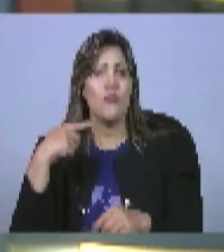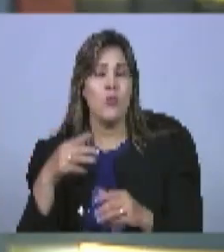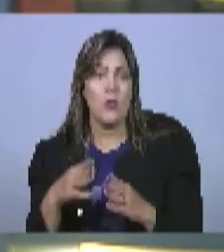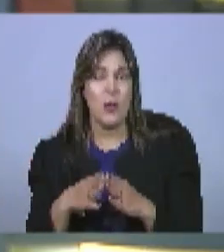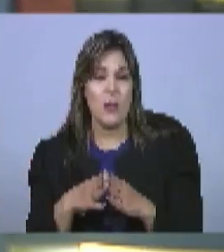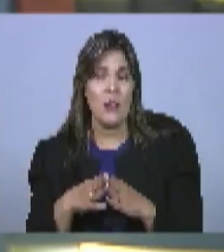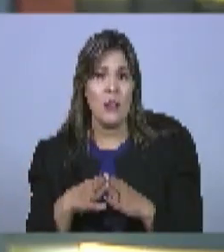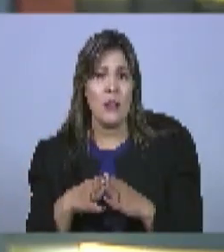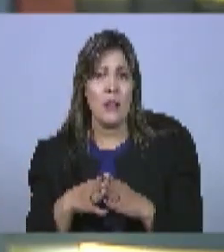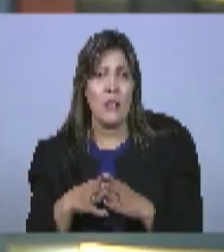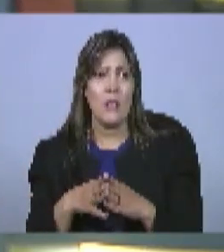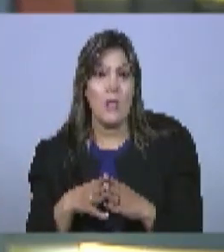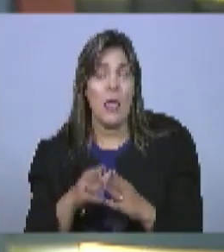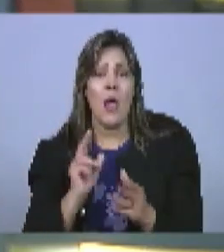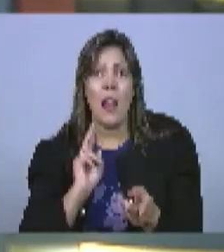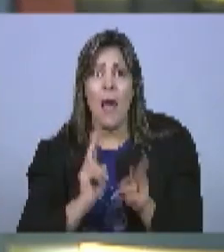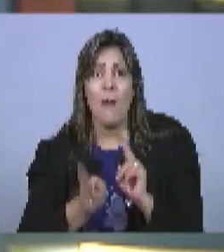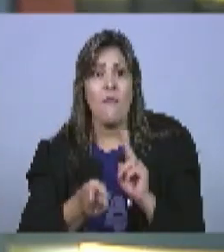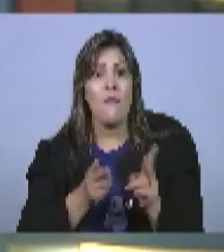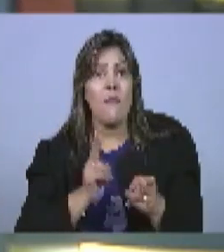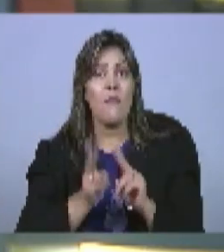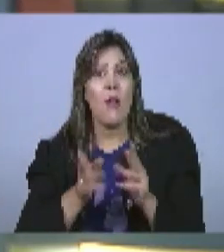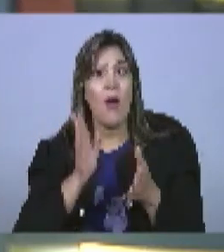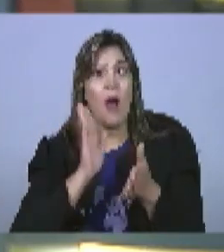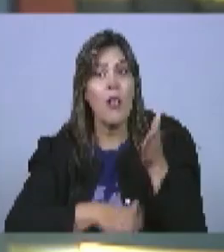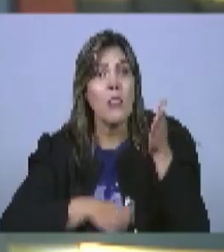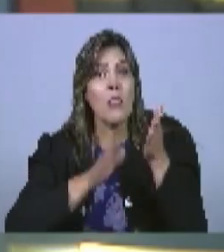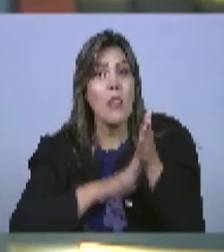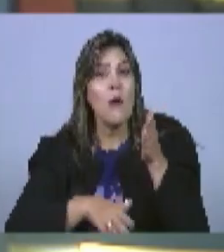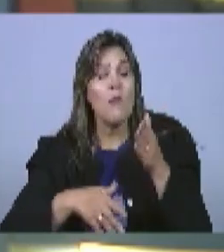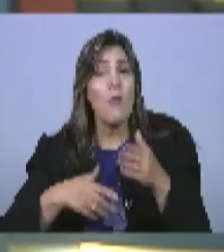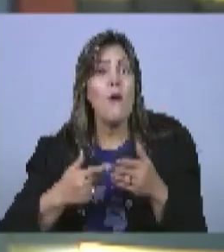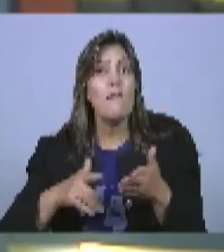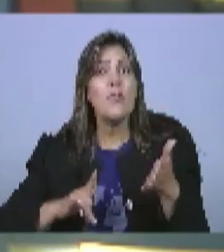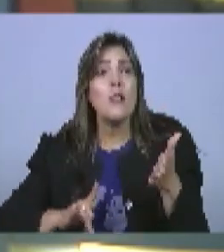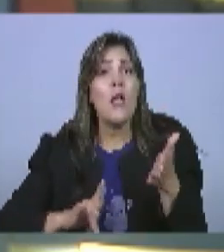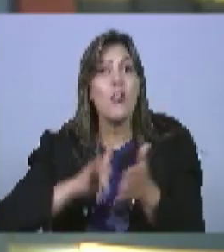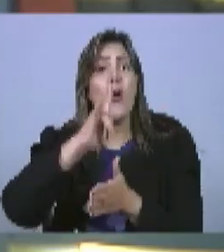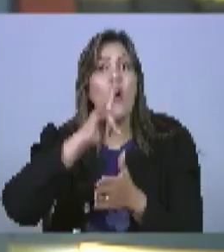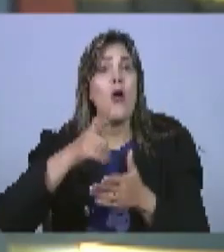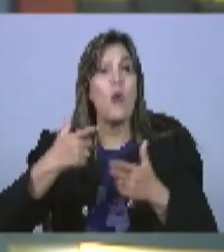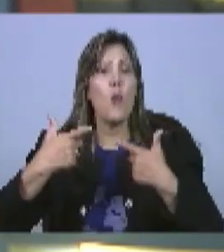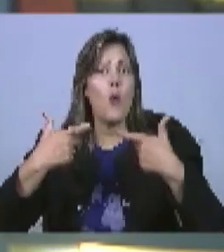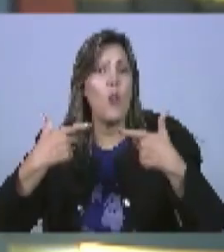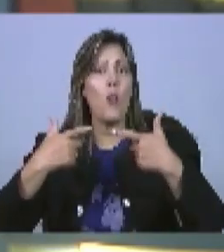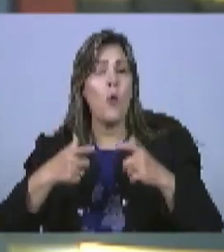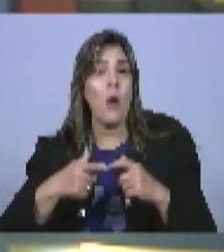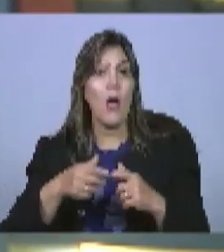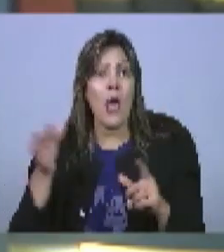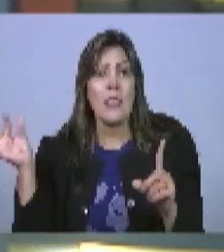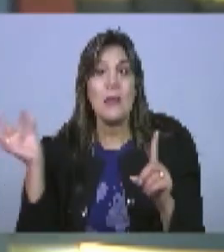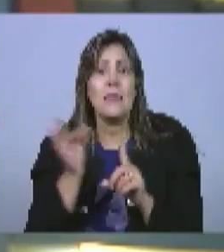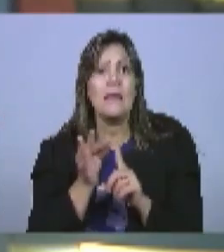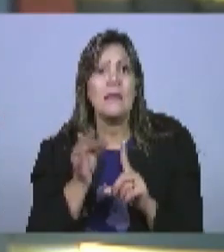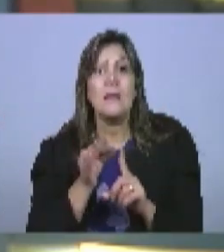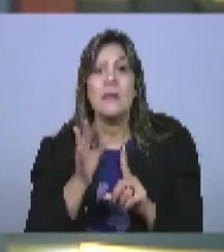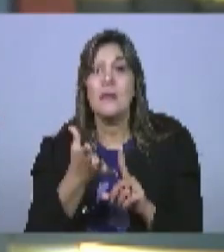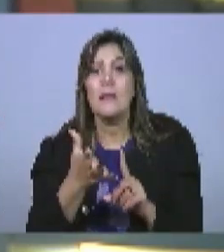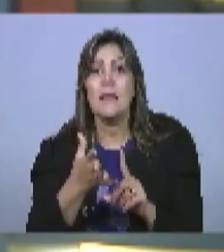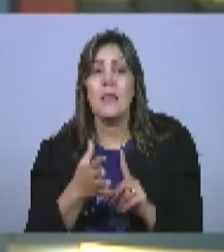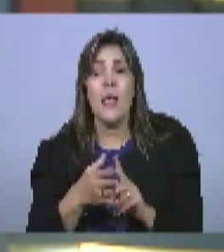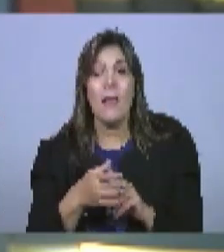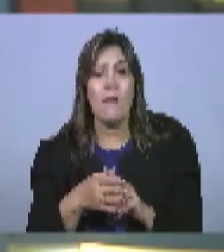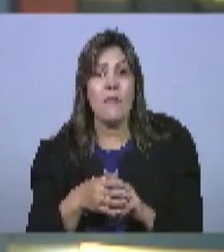تعرض الحفل الى هجوم بطائره مسيره كانت تستهدف ا